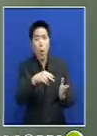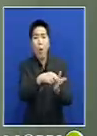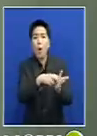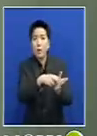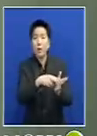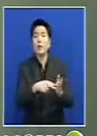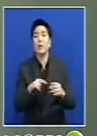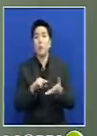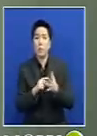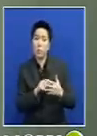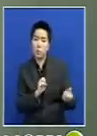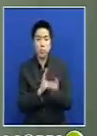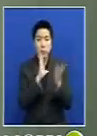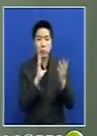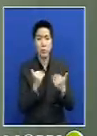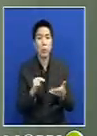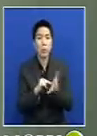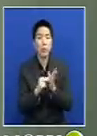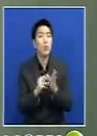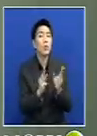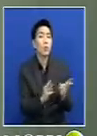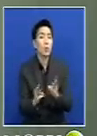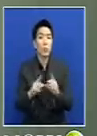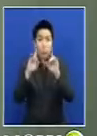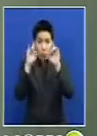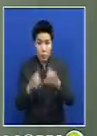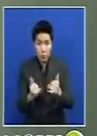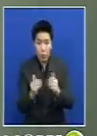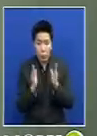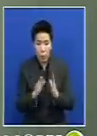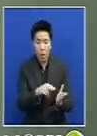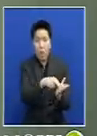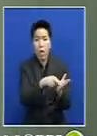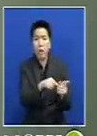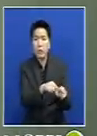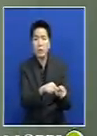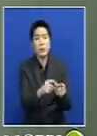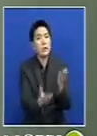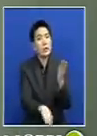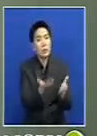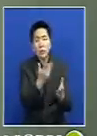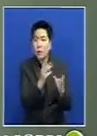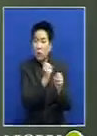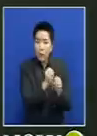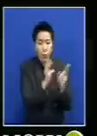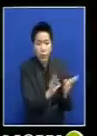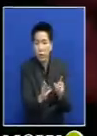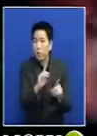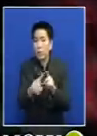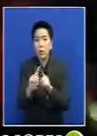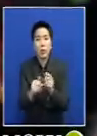แอนะเพราะฉะนั้นรูปแบบของการใช้ความรุนแรงของคนที่อ่อนแอเนี่ยมันสามารถที่จะเป็นไปได้ในทุกรูปแ